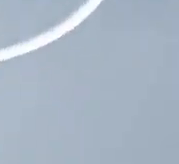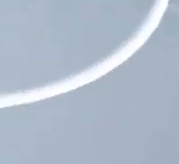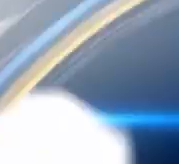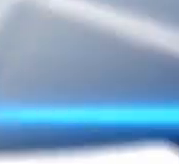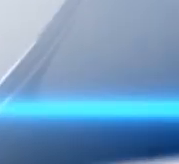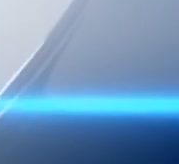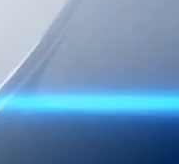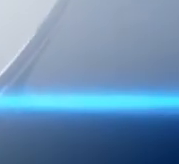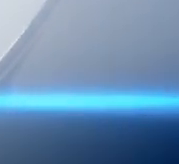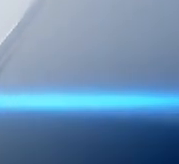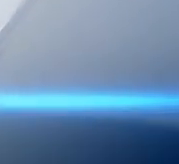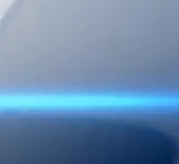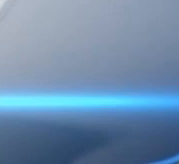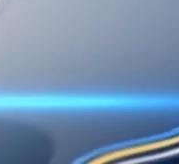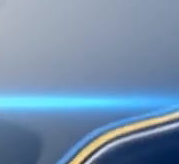Музика